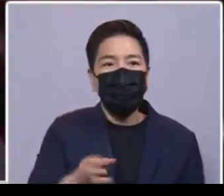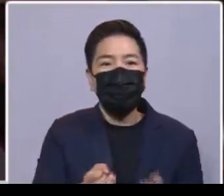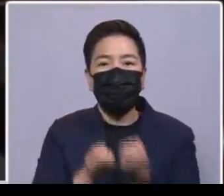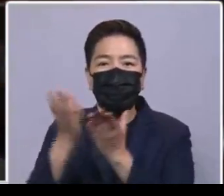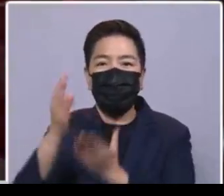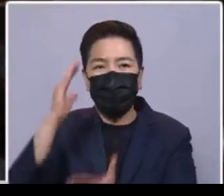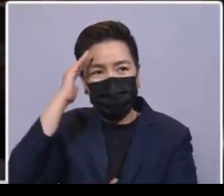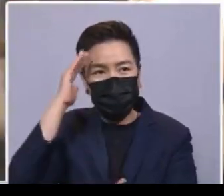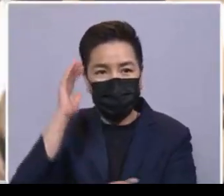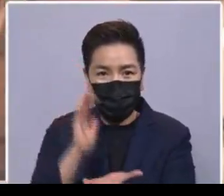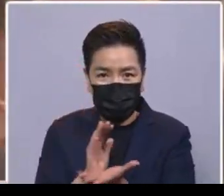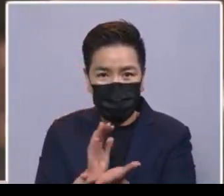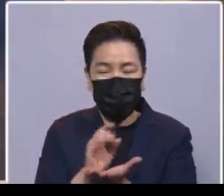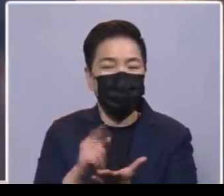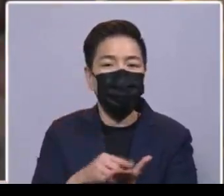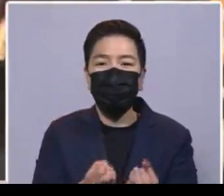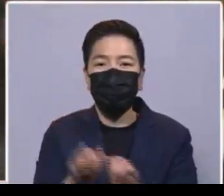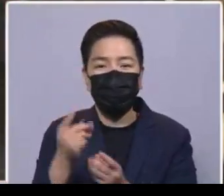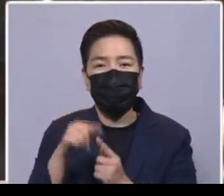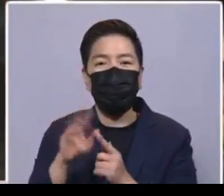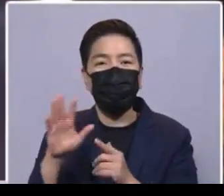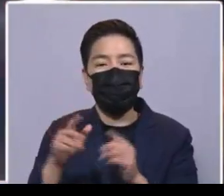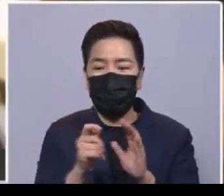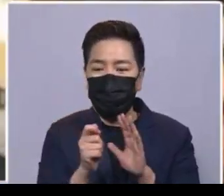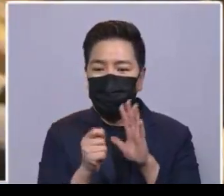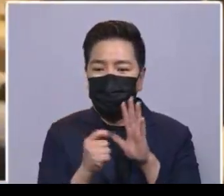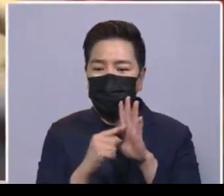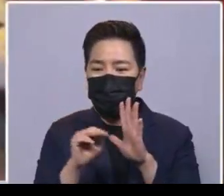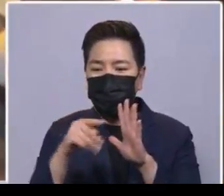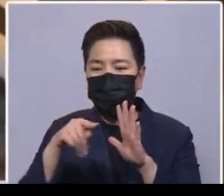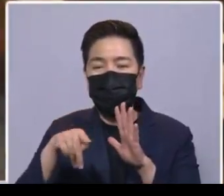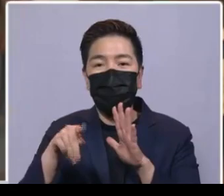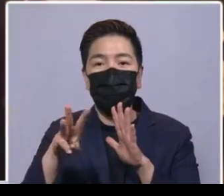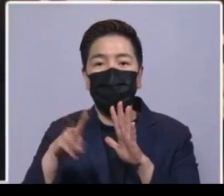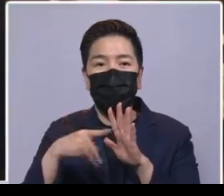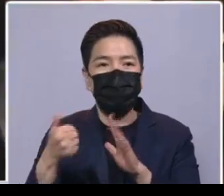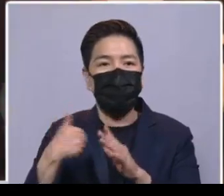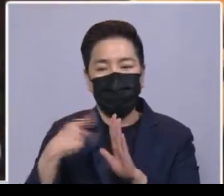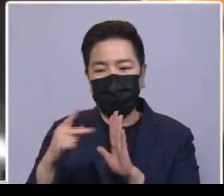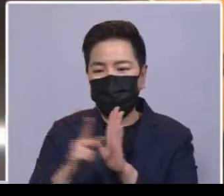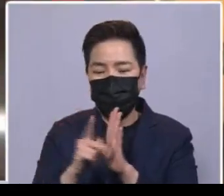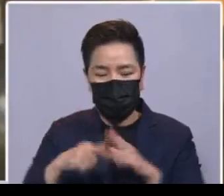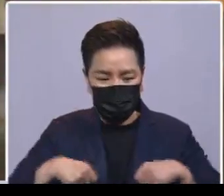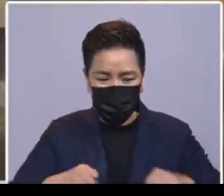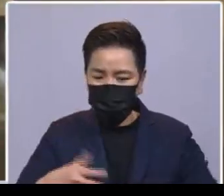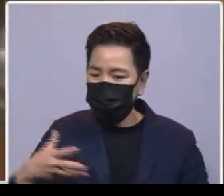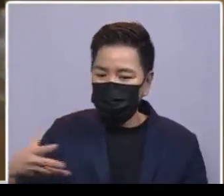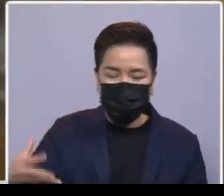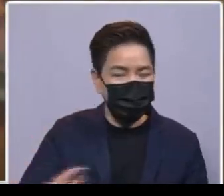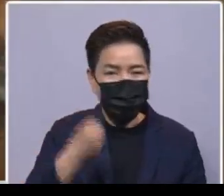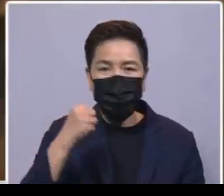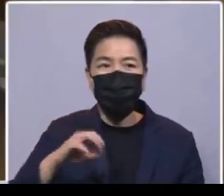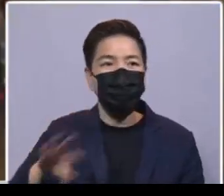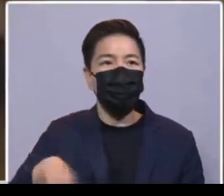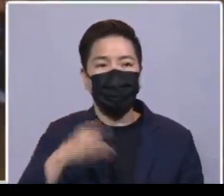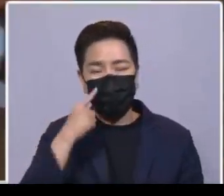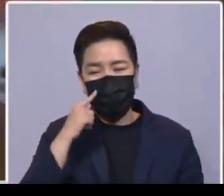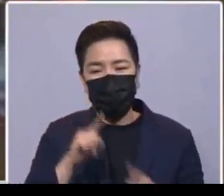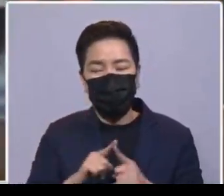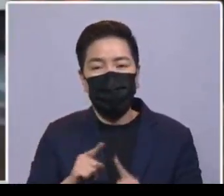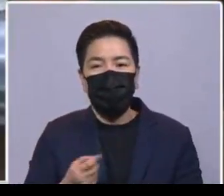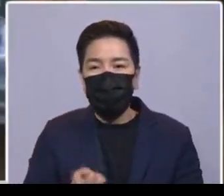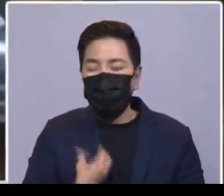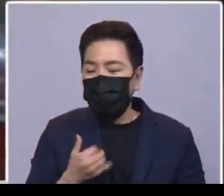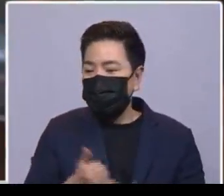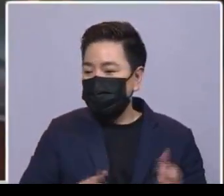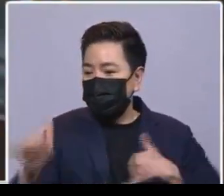ส่งทางสถานีตำรวจอัมพวาต่อไปนะคะดำเนินคดีตามกฎหมายมอเตอร์ไซค์ก็โดนยึดไว้หมดแหมออกอาการกันเยอะค่ะ